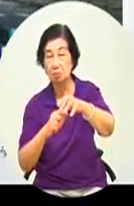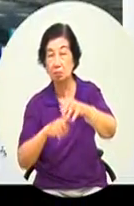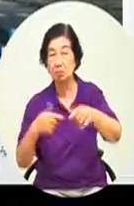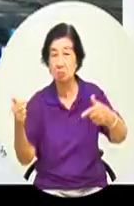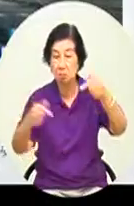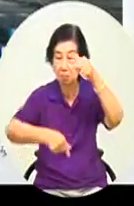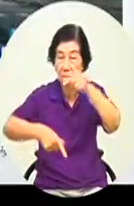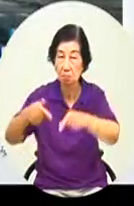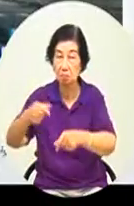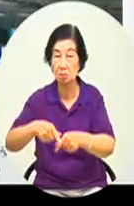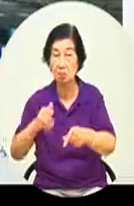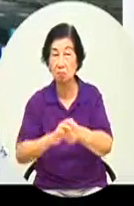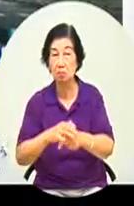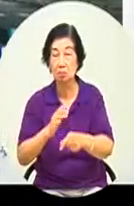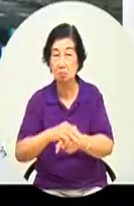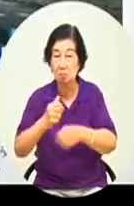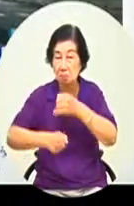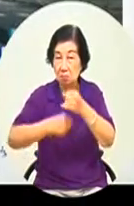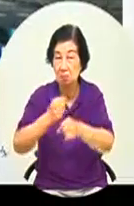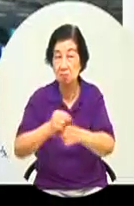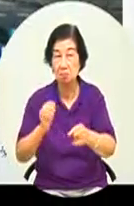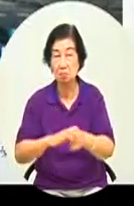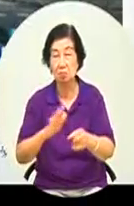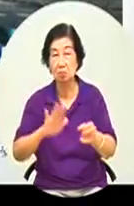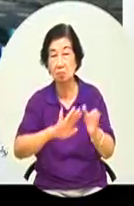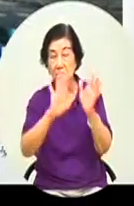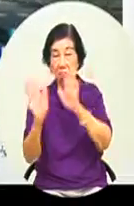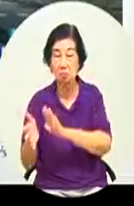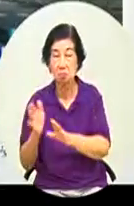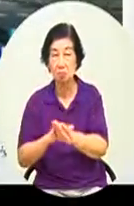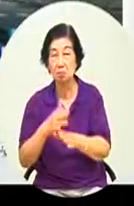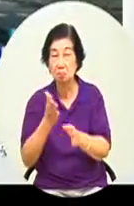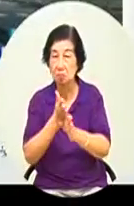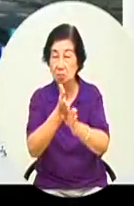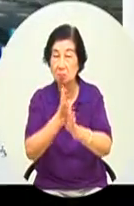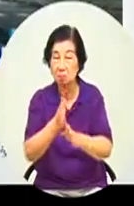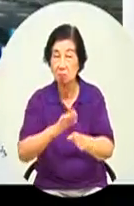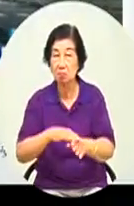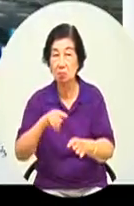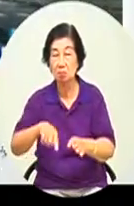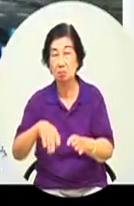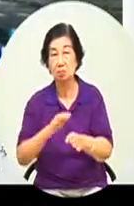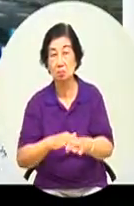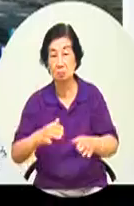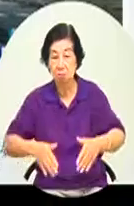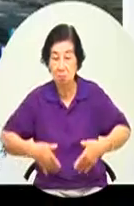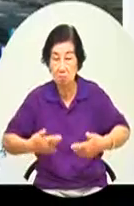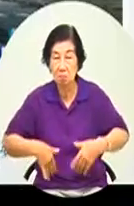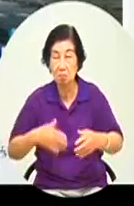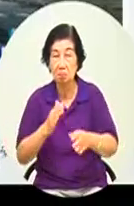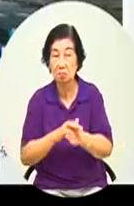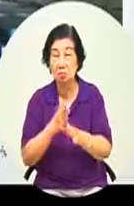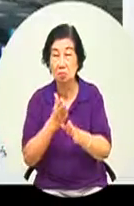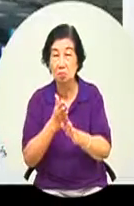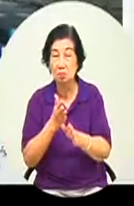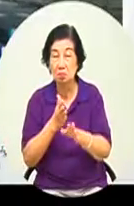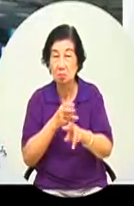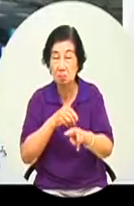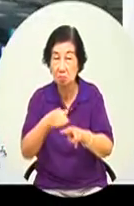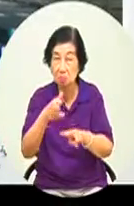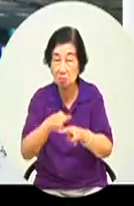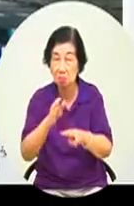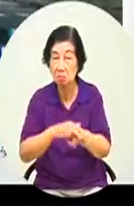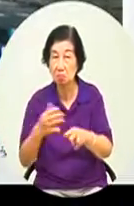槽车、噶重型车辆，那我们平面轻轨还要来这边掺一脚，你噶想啦吼？加什